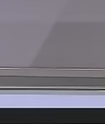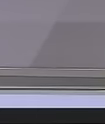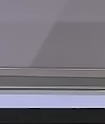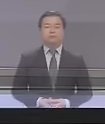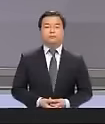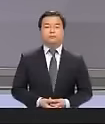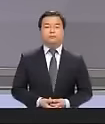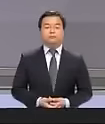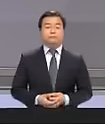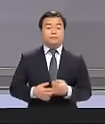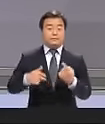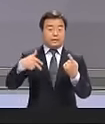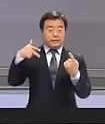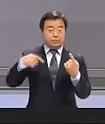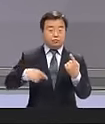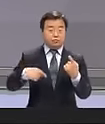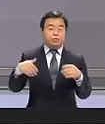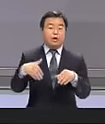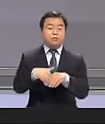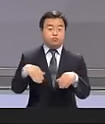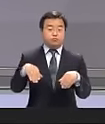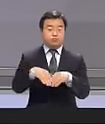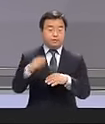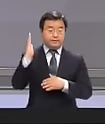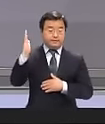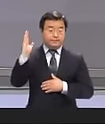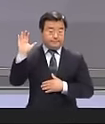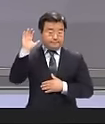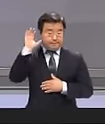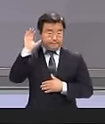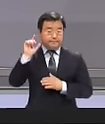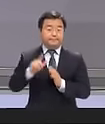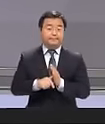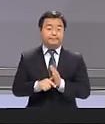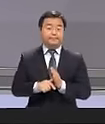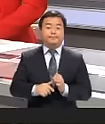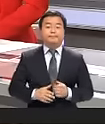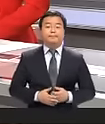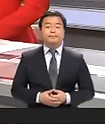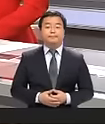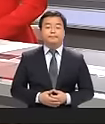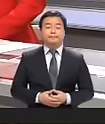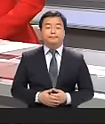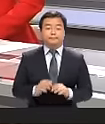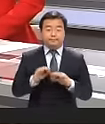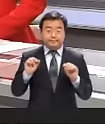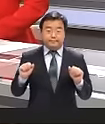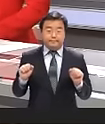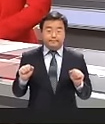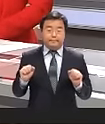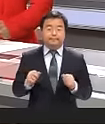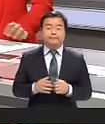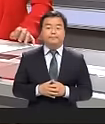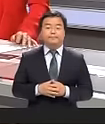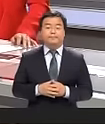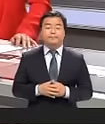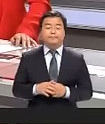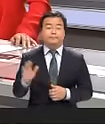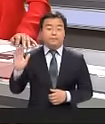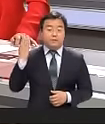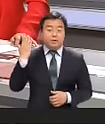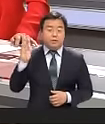네, 한 주간의 문화 이슈를 짚어보는 시간입니다. 하재근 문화평론가 자리했습니다. 어서 오시죠. 안녕하세요. 네. 자,